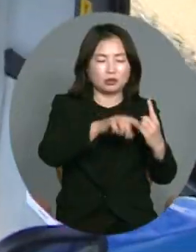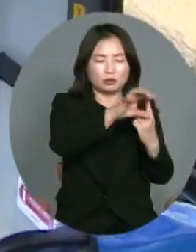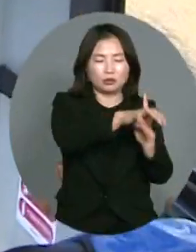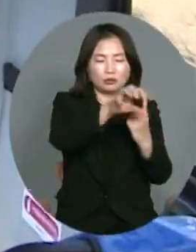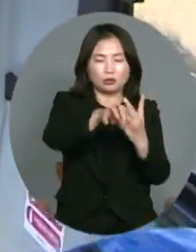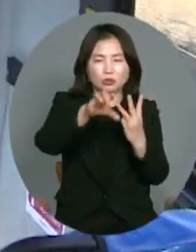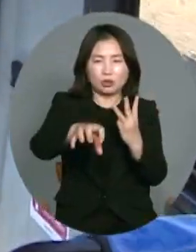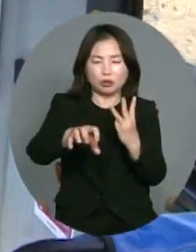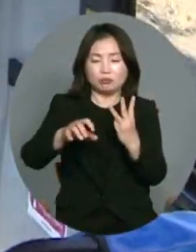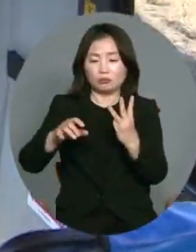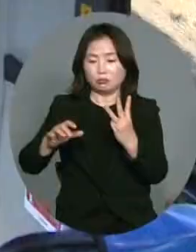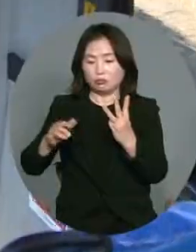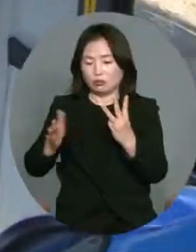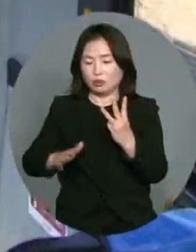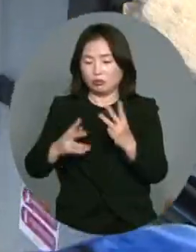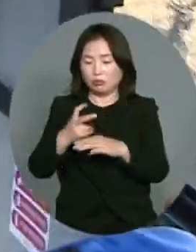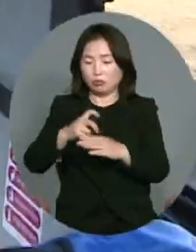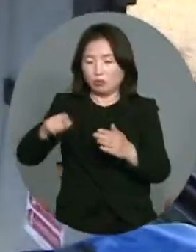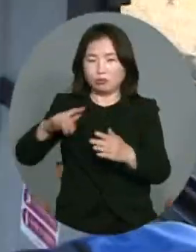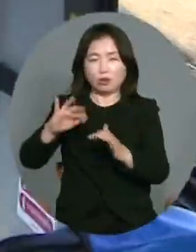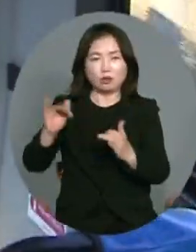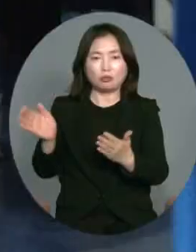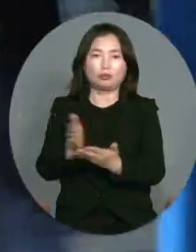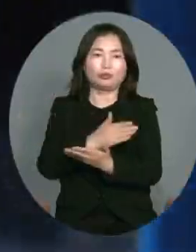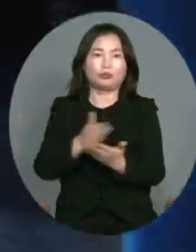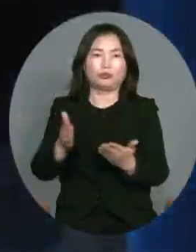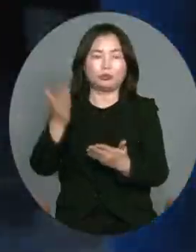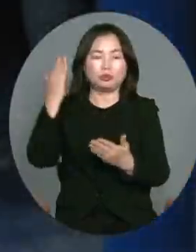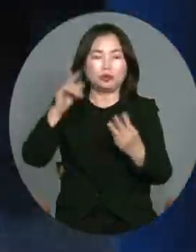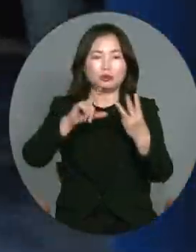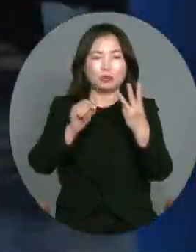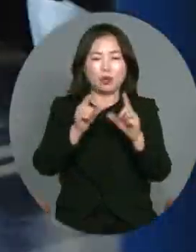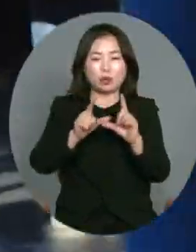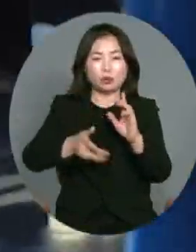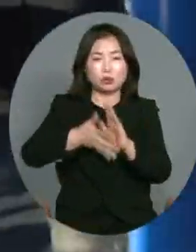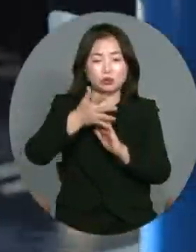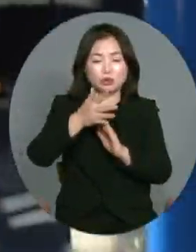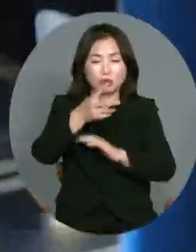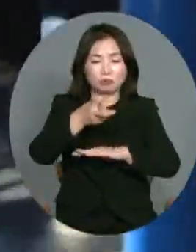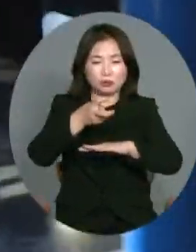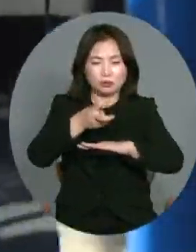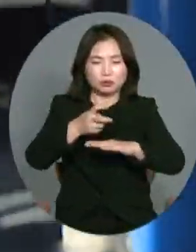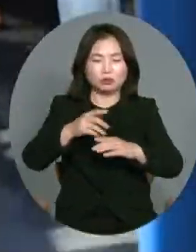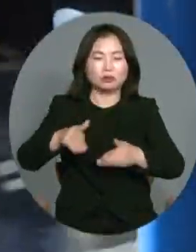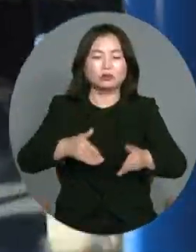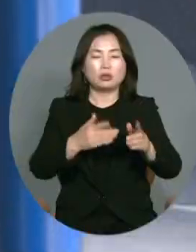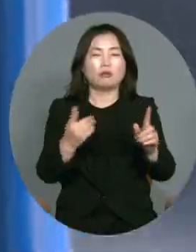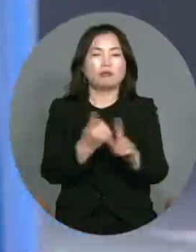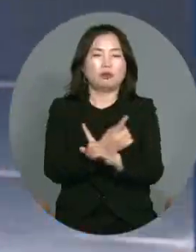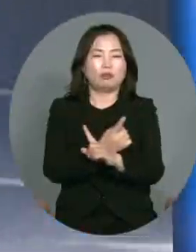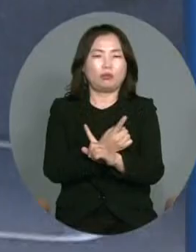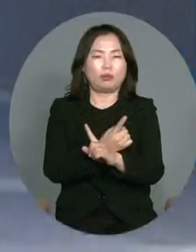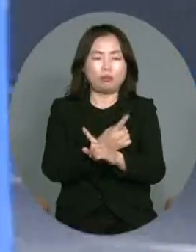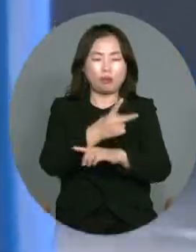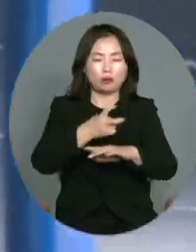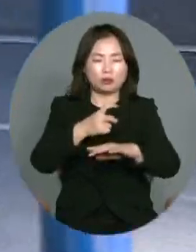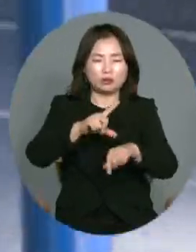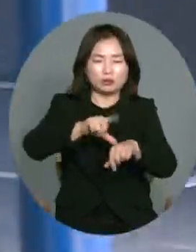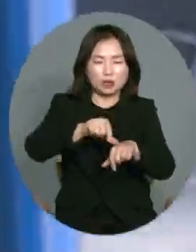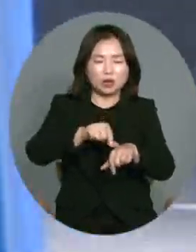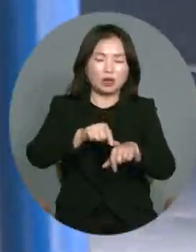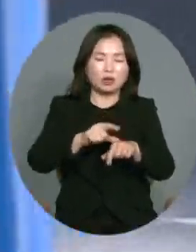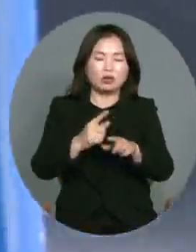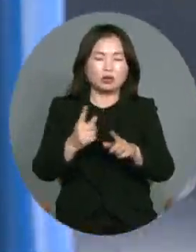경유하지만 버스 안은 텅 비어 있습니다. 지난 3월 안동 시내버스 노선 체계가 개편되고 버스